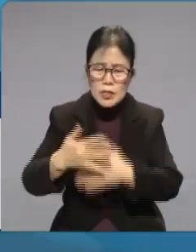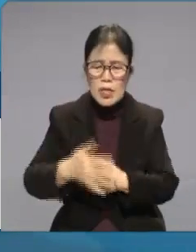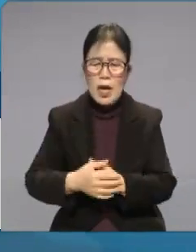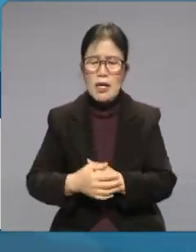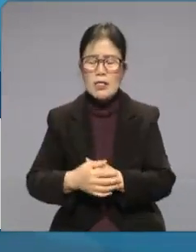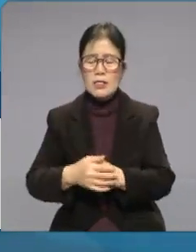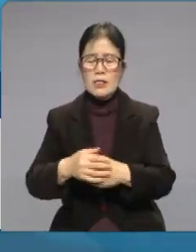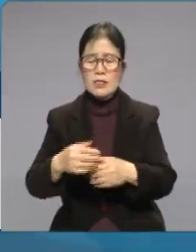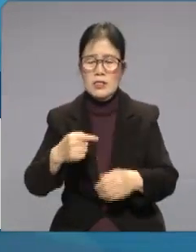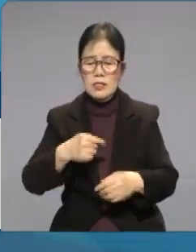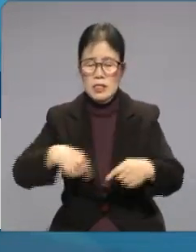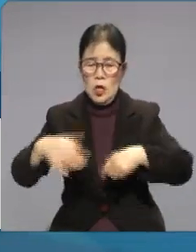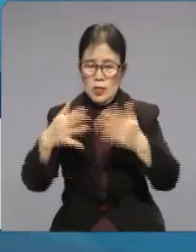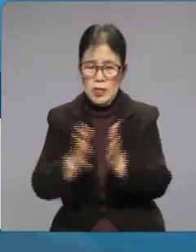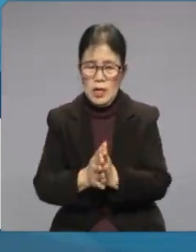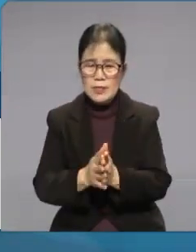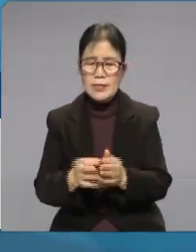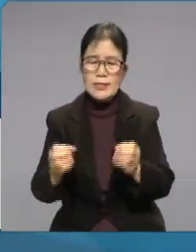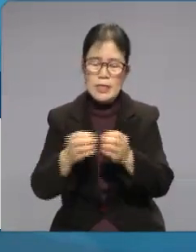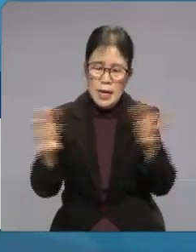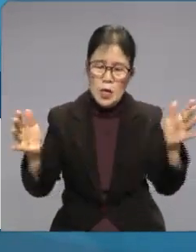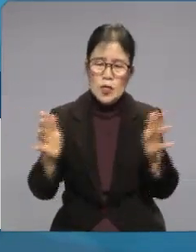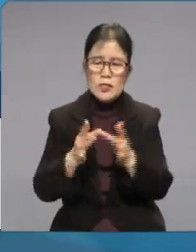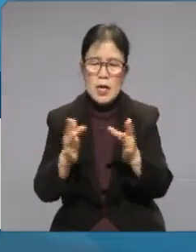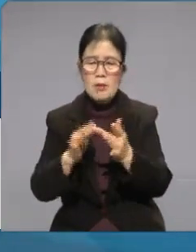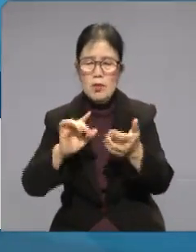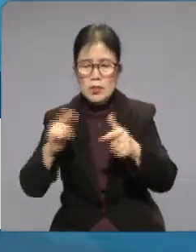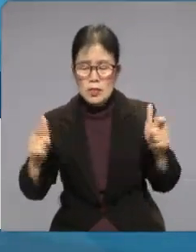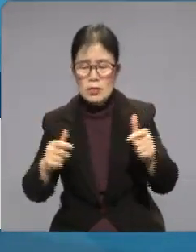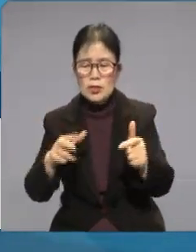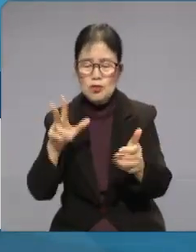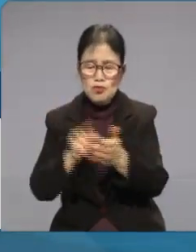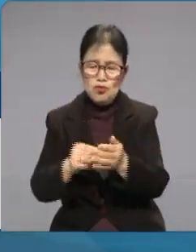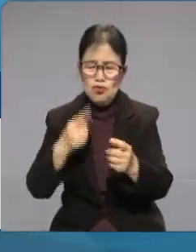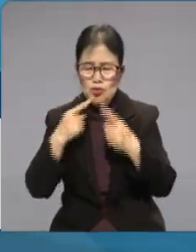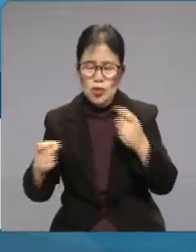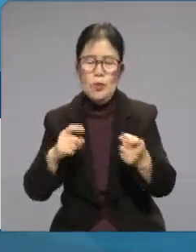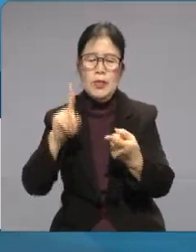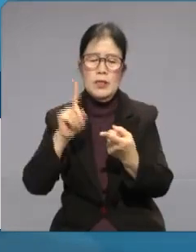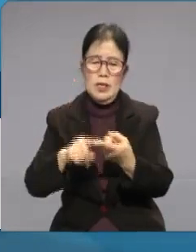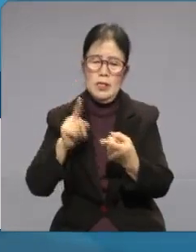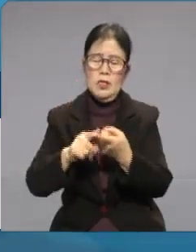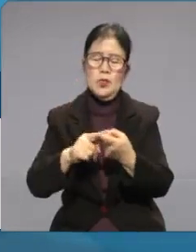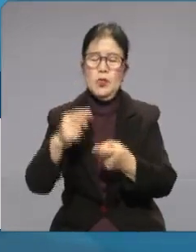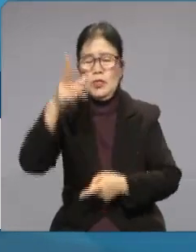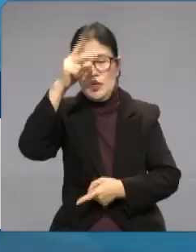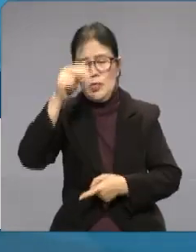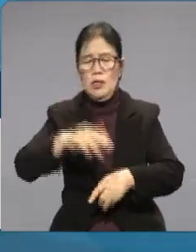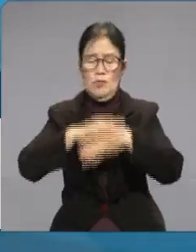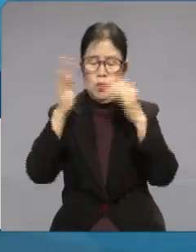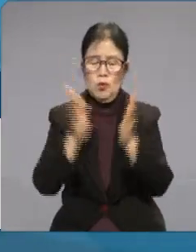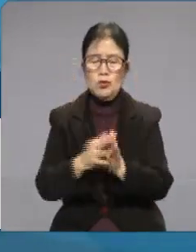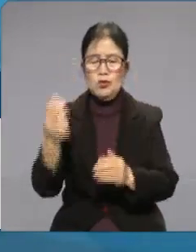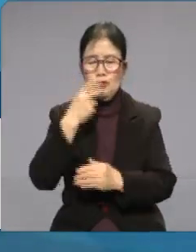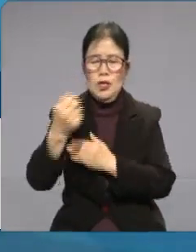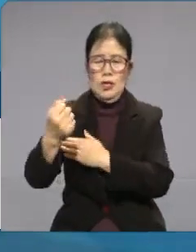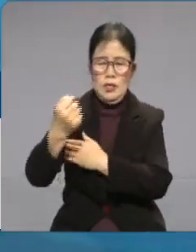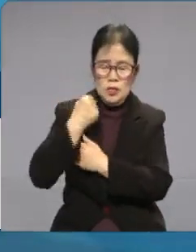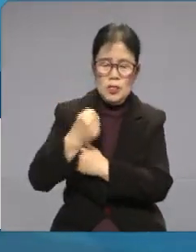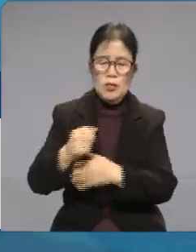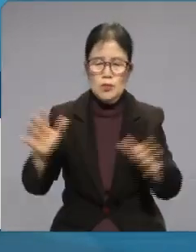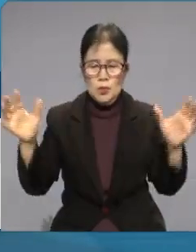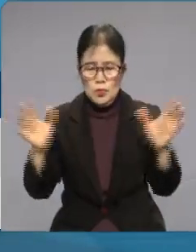정당을 상대로 한 사이버 테러 등 새로운 위협 요인에 대해서도 경찰이 모든 수사